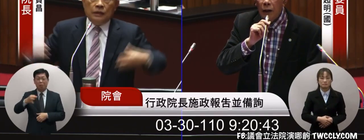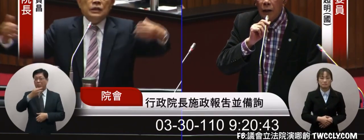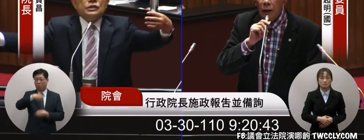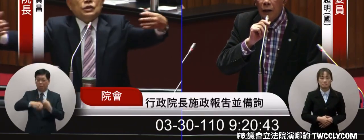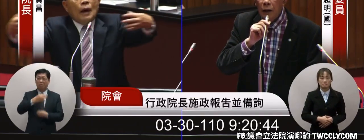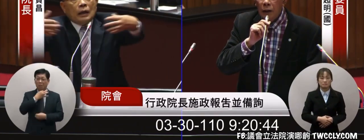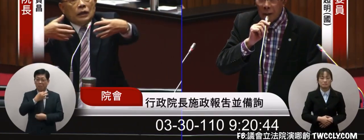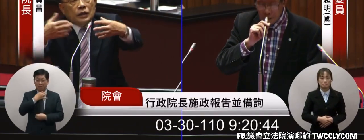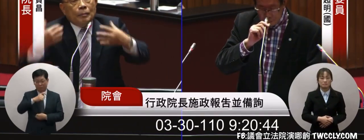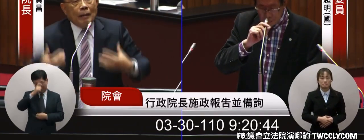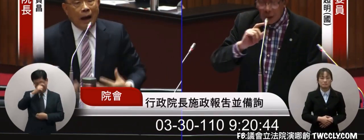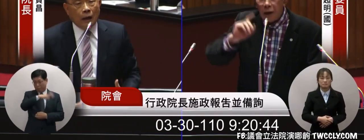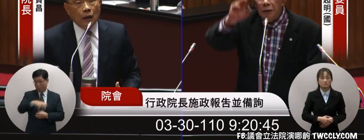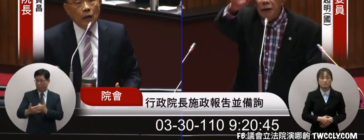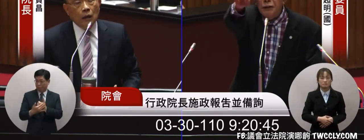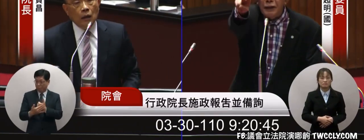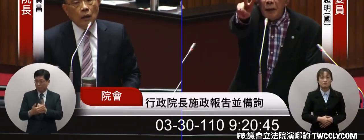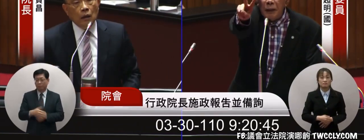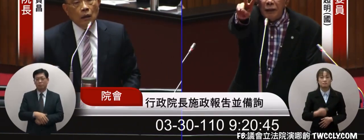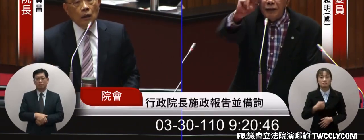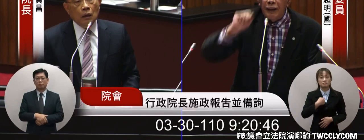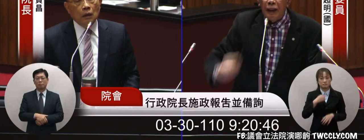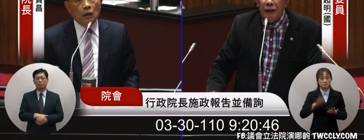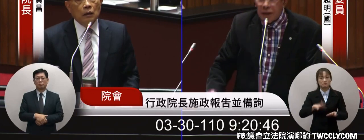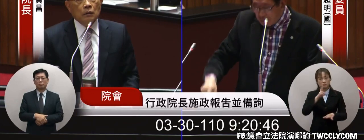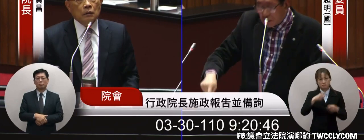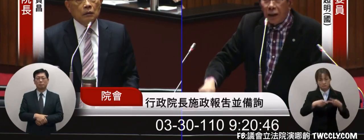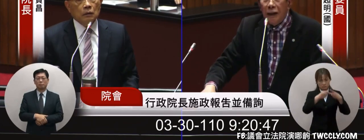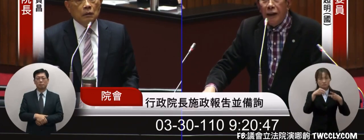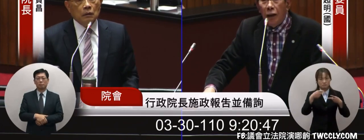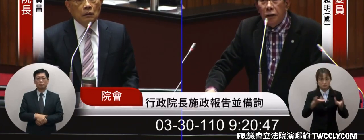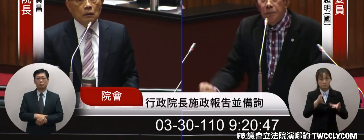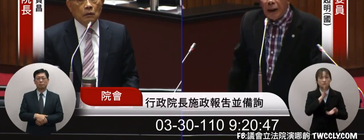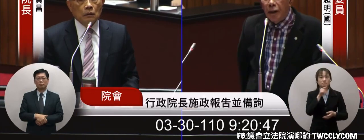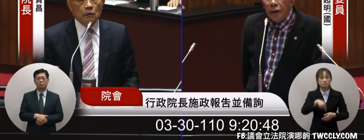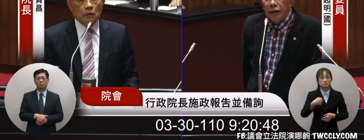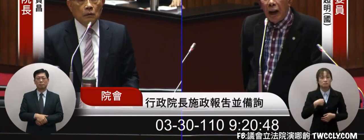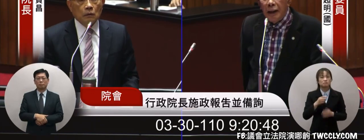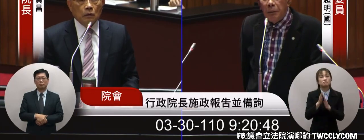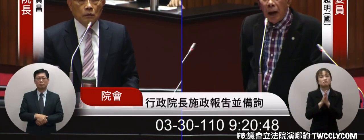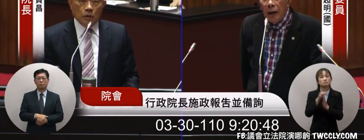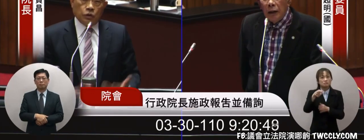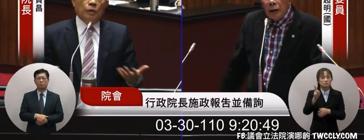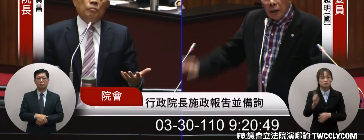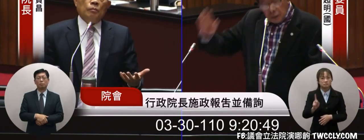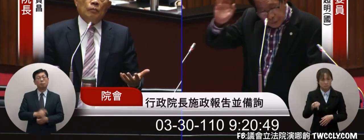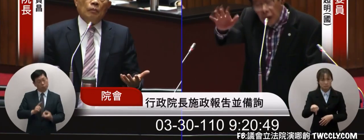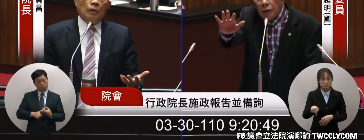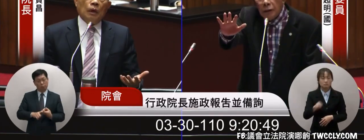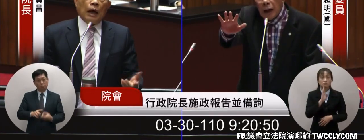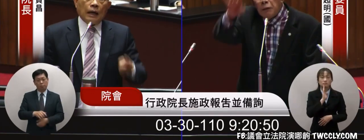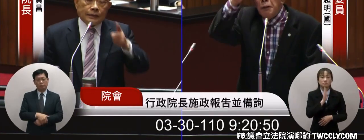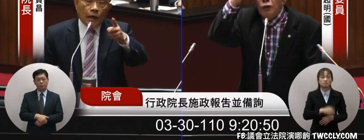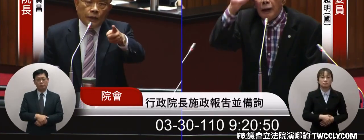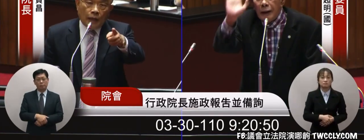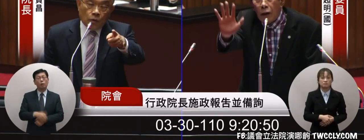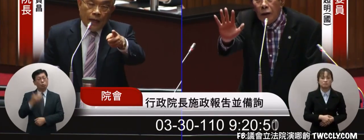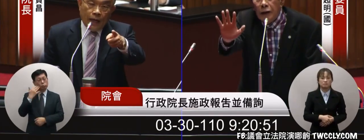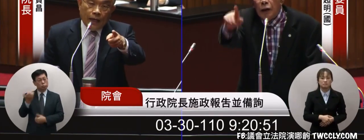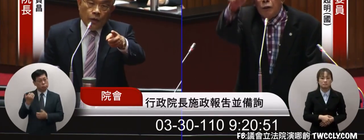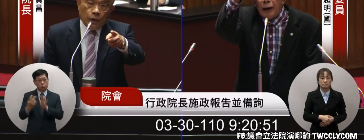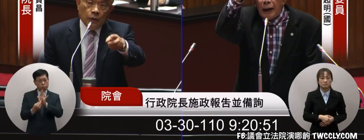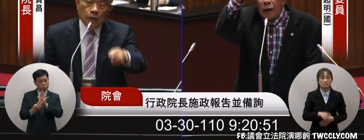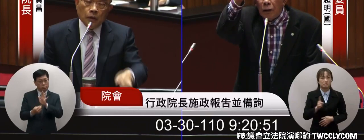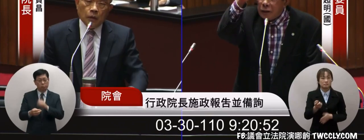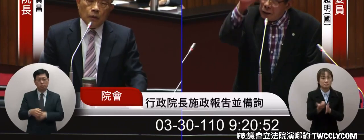困難希望各地幫忙我現在要講這個題目我跟妳要求拜託就是這樣對對那照妳剛才